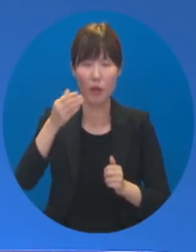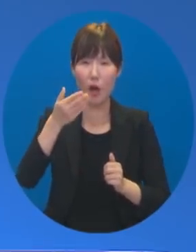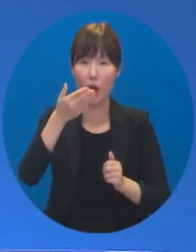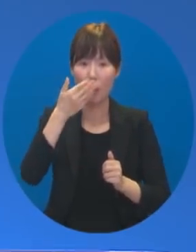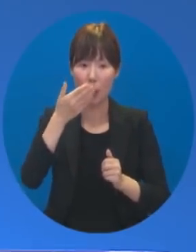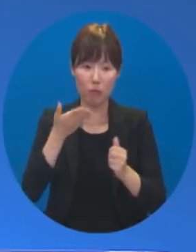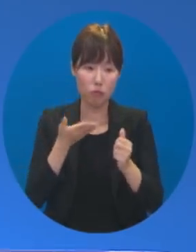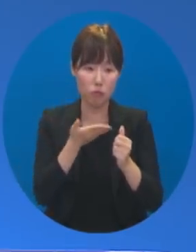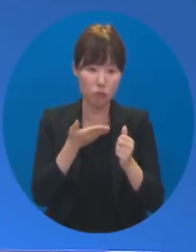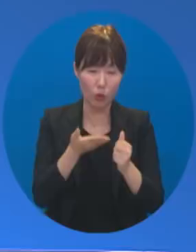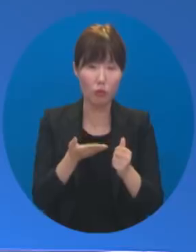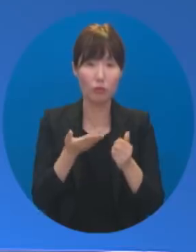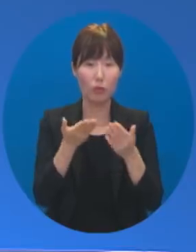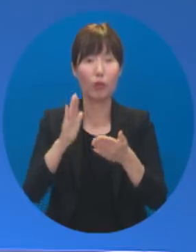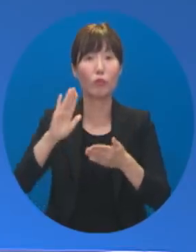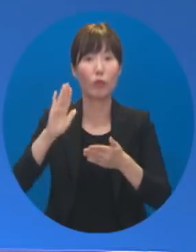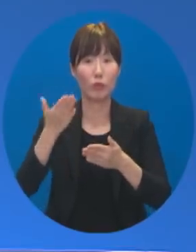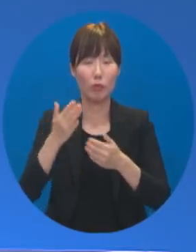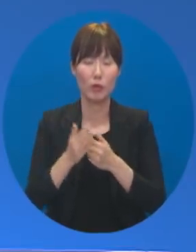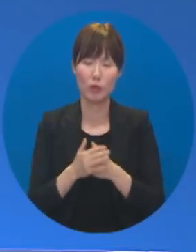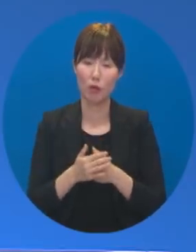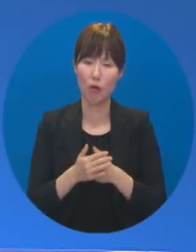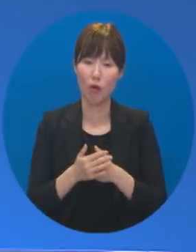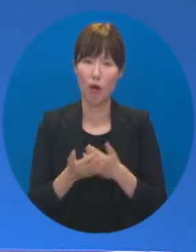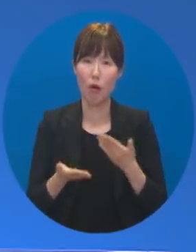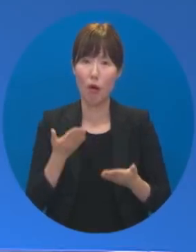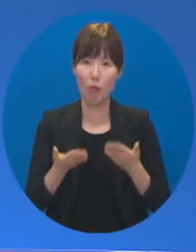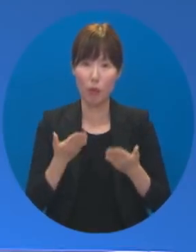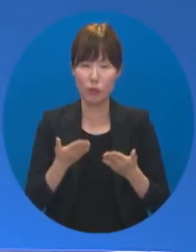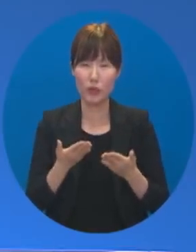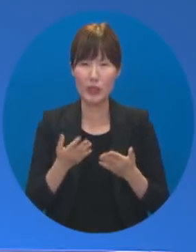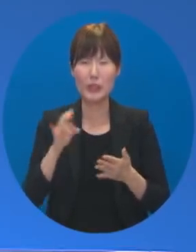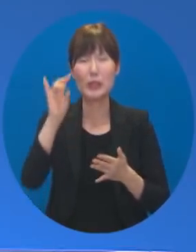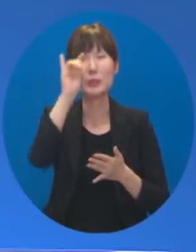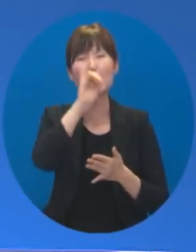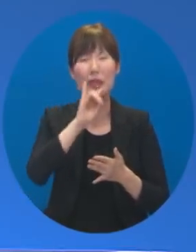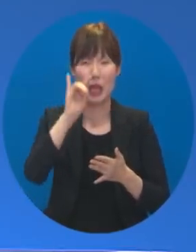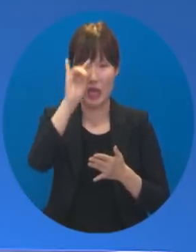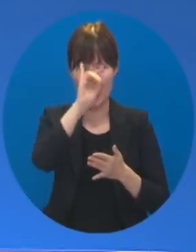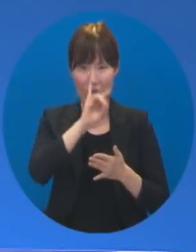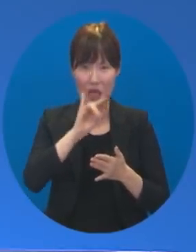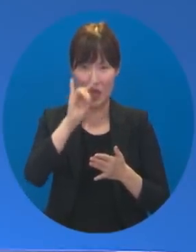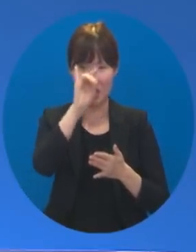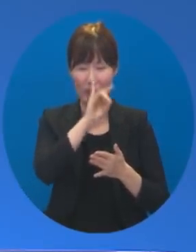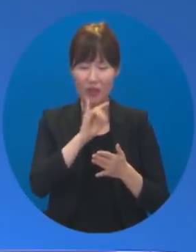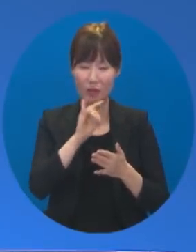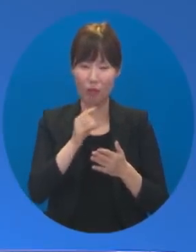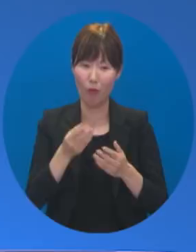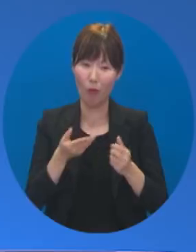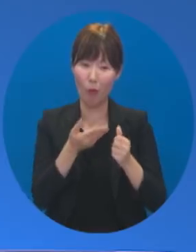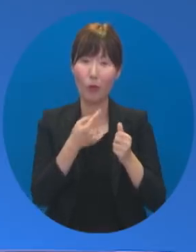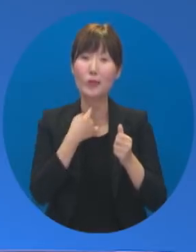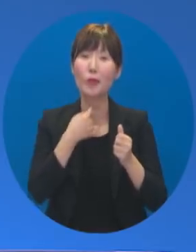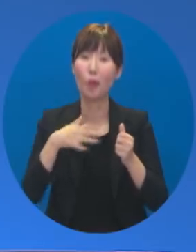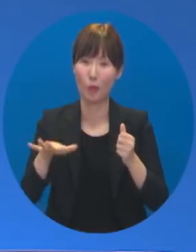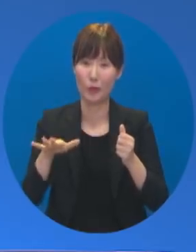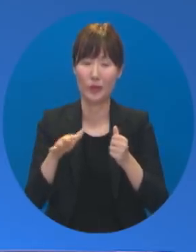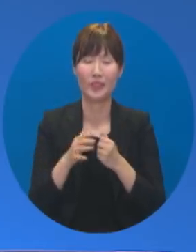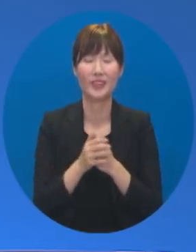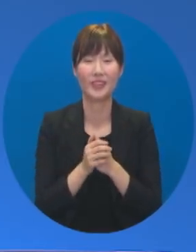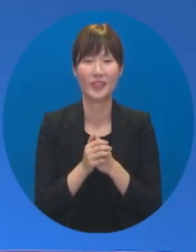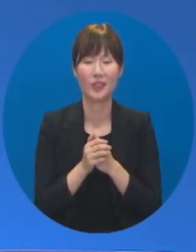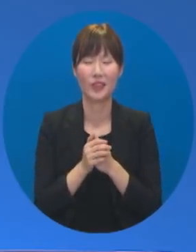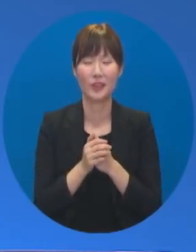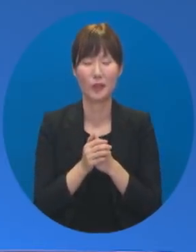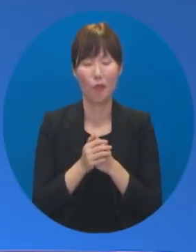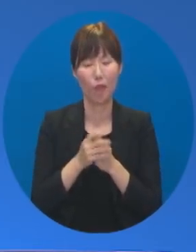핑계로 요새는 그런 아빠들이 요새는 다 저 또래 아빠들은 잘 하잖아요. 텔레비전 보니까 그런 막 많이